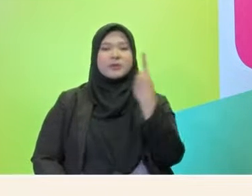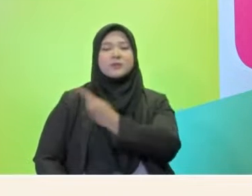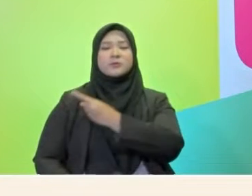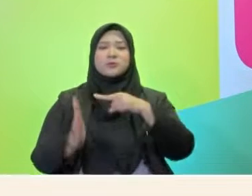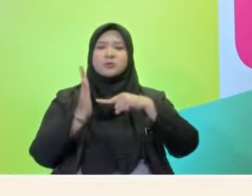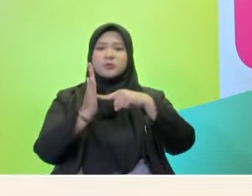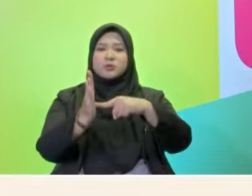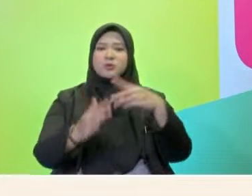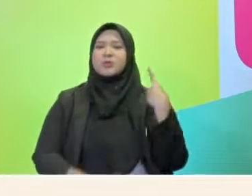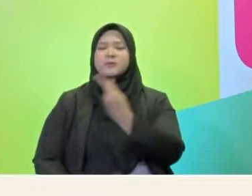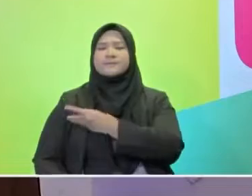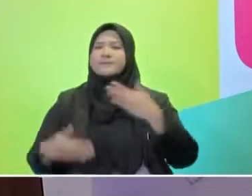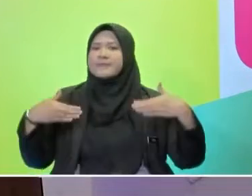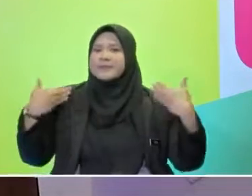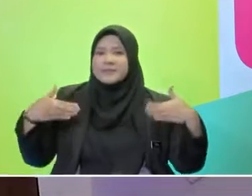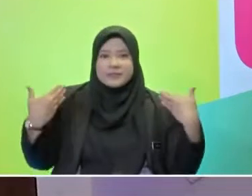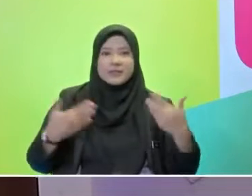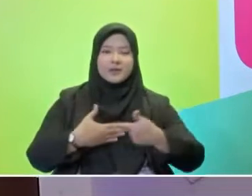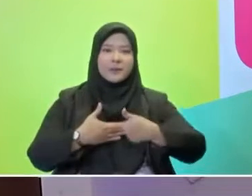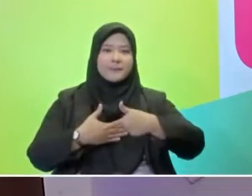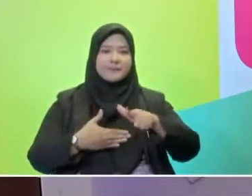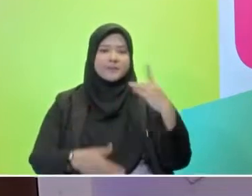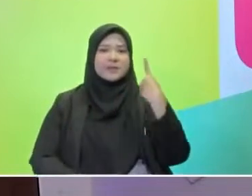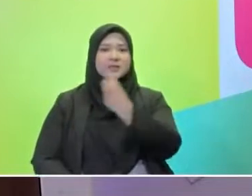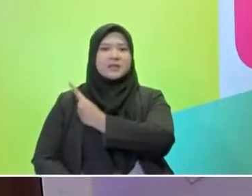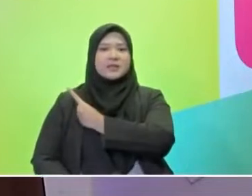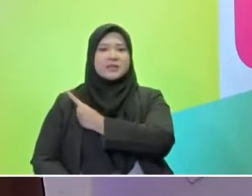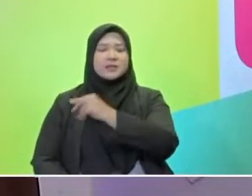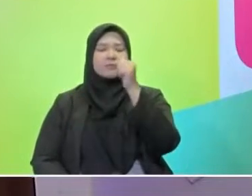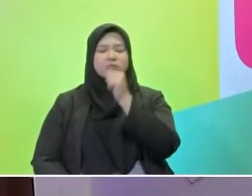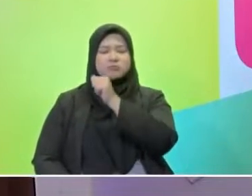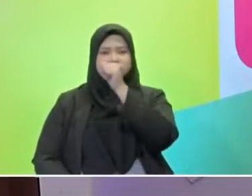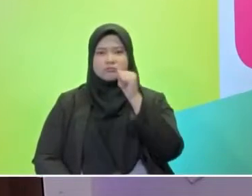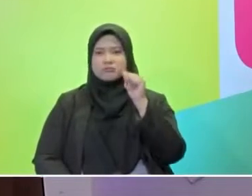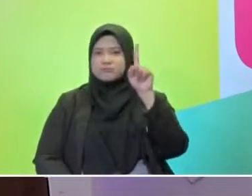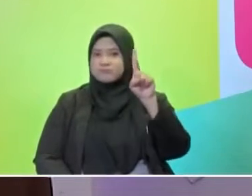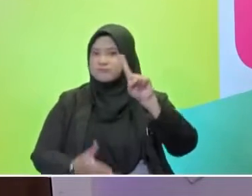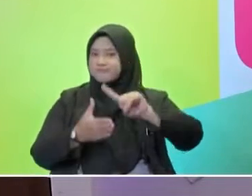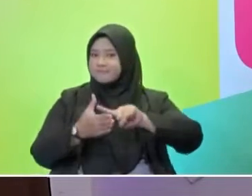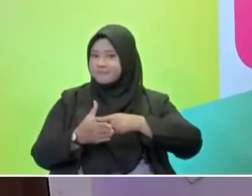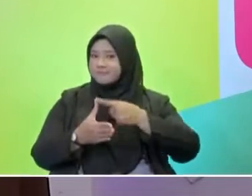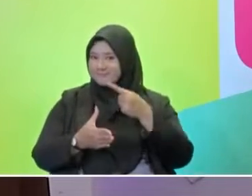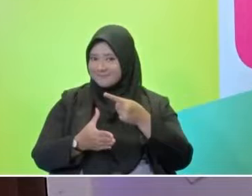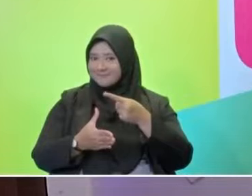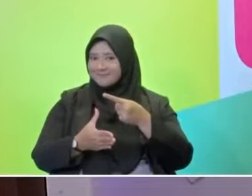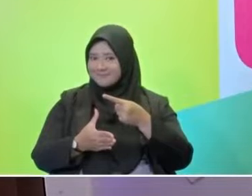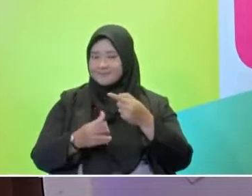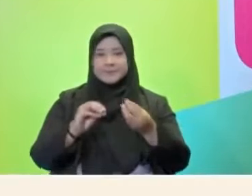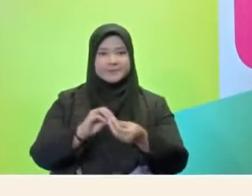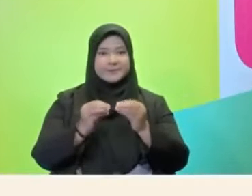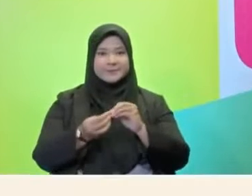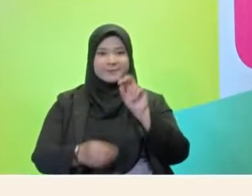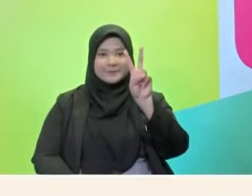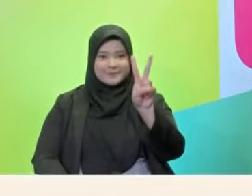puasa selama sebulan. Wah, seronoknya. Okay. Dan yang kedua adalah Tahun Baru